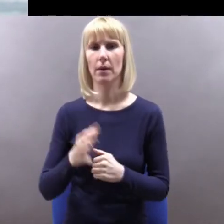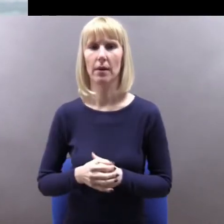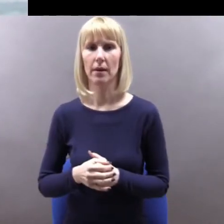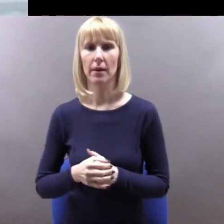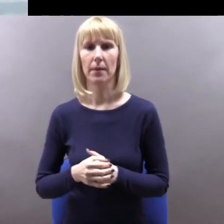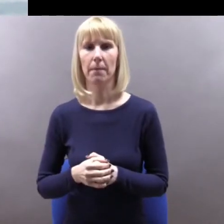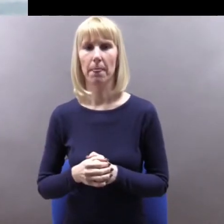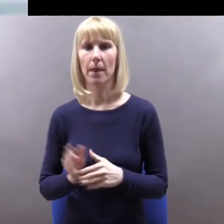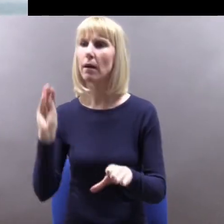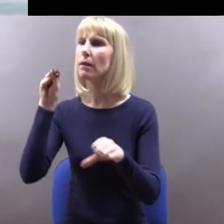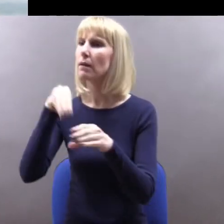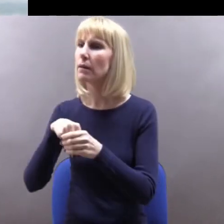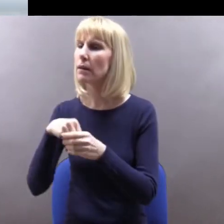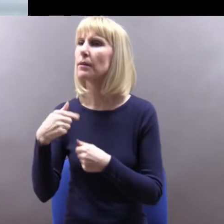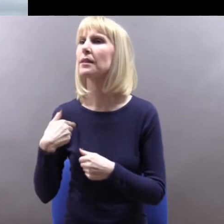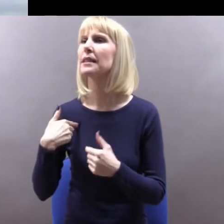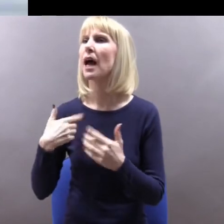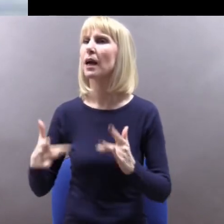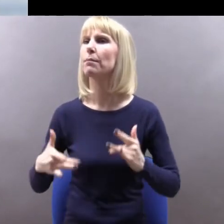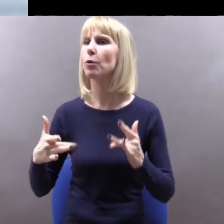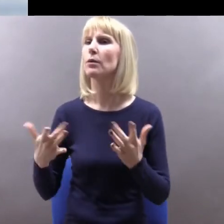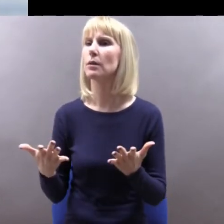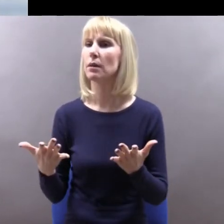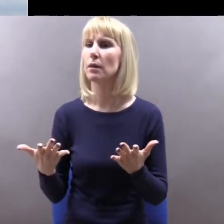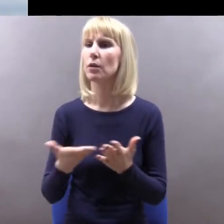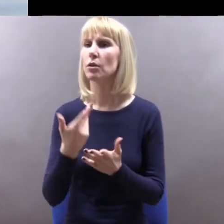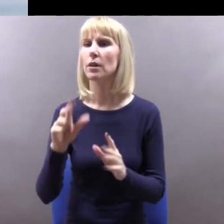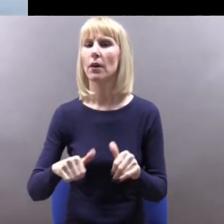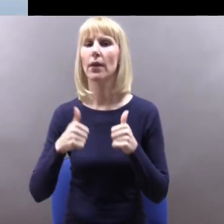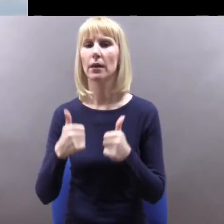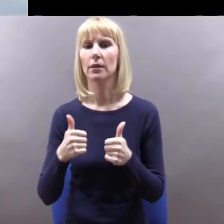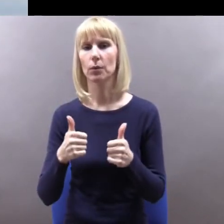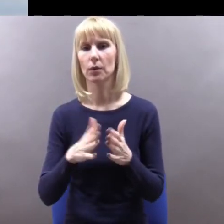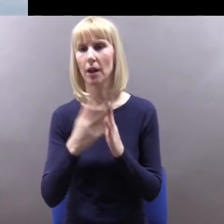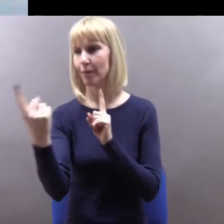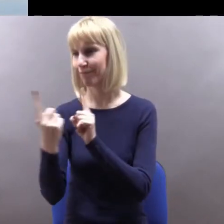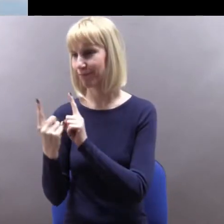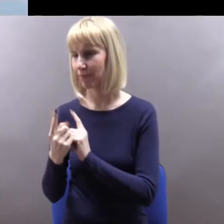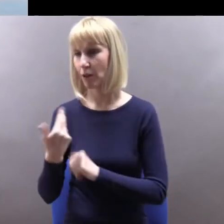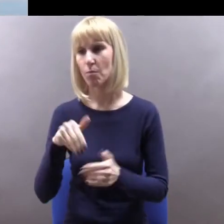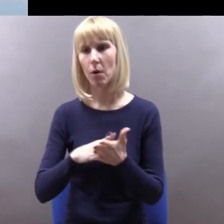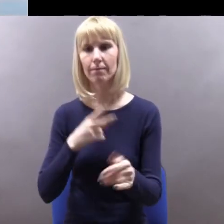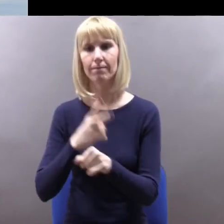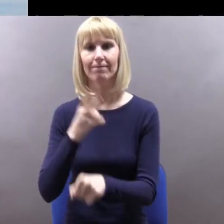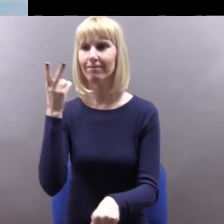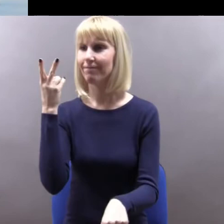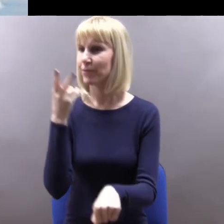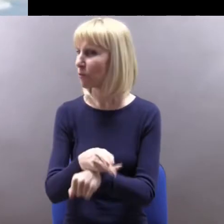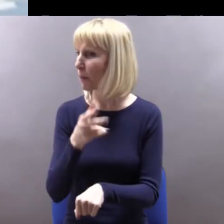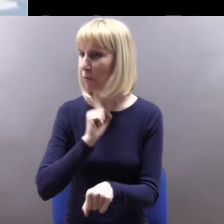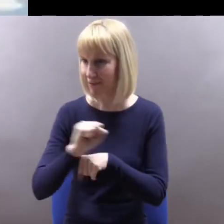dobrze, to teraz bonus, poruszam się na wózku inwalidzkim, czy nasze ustalenia są aktualne,